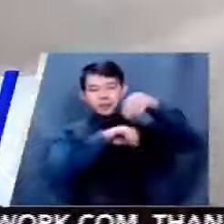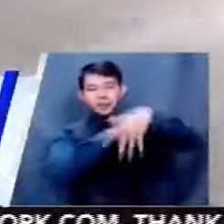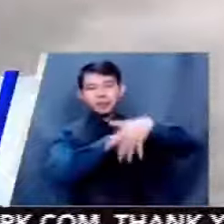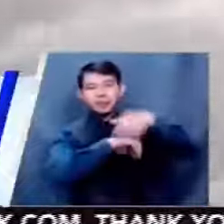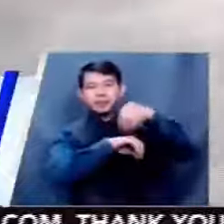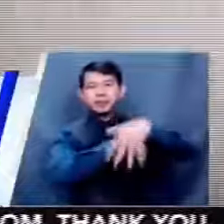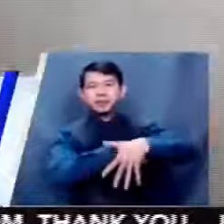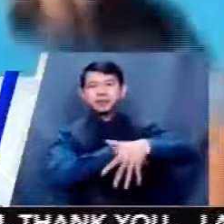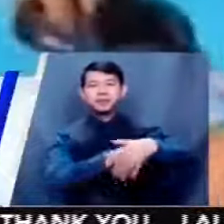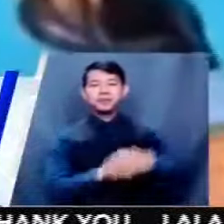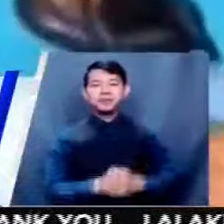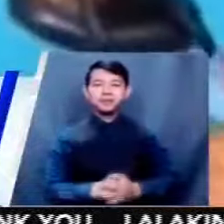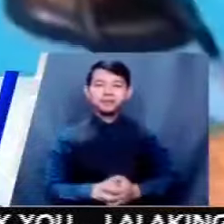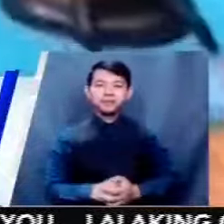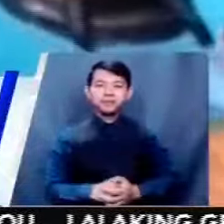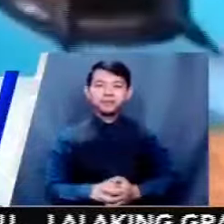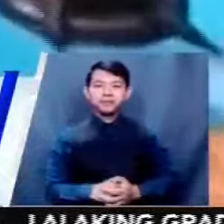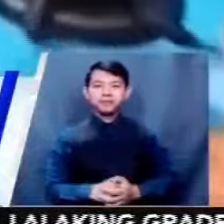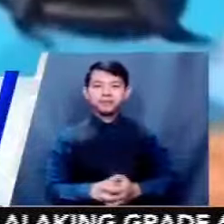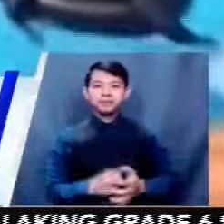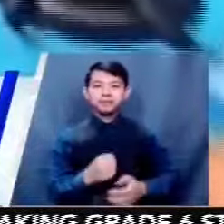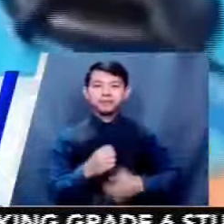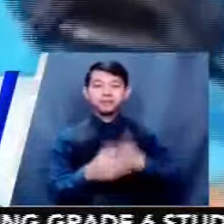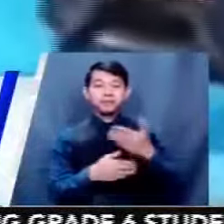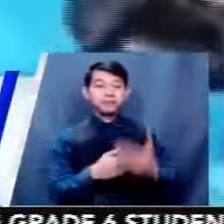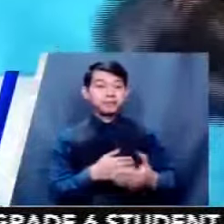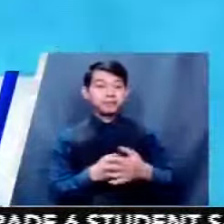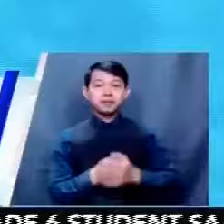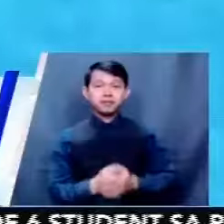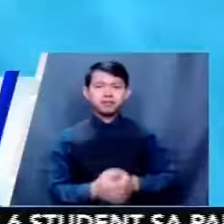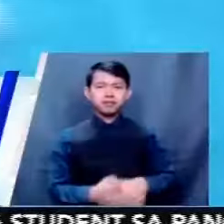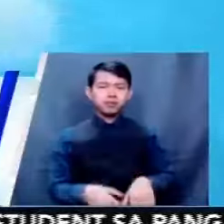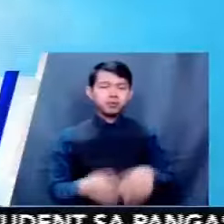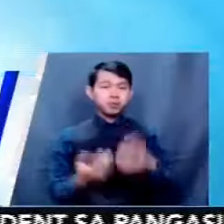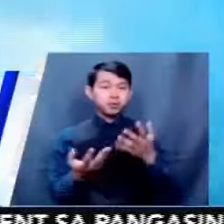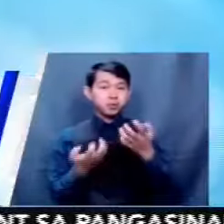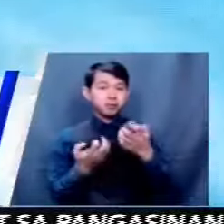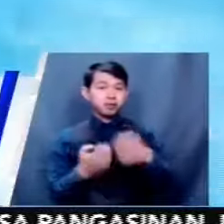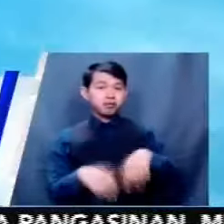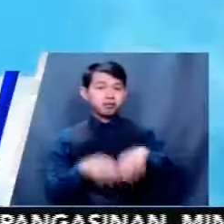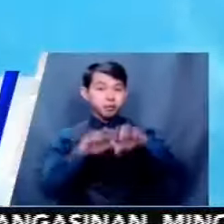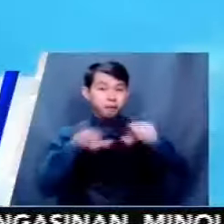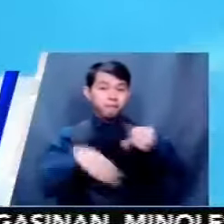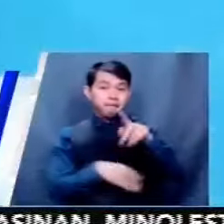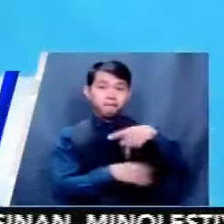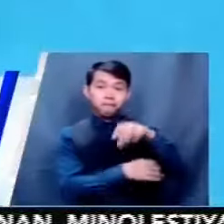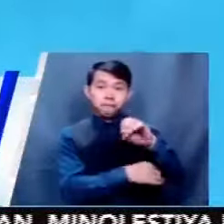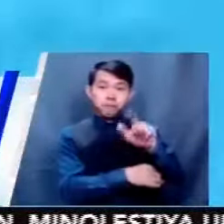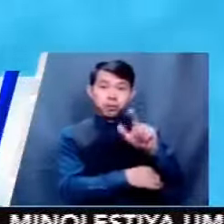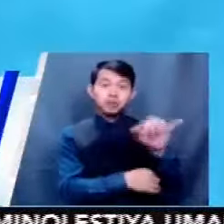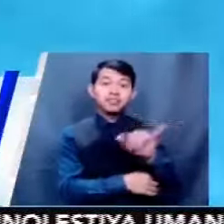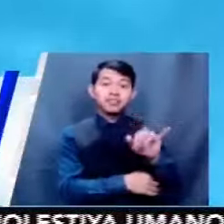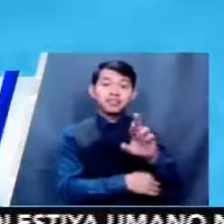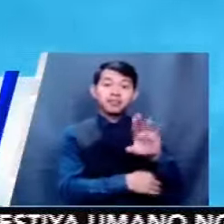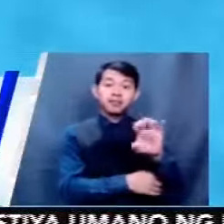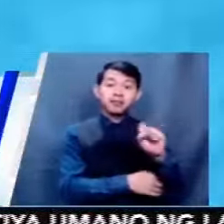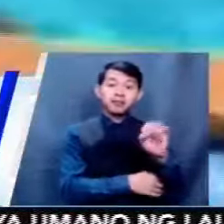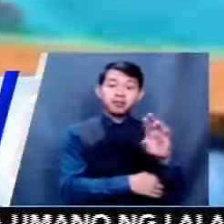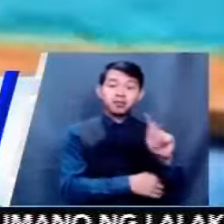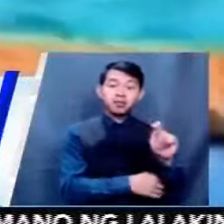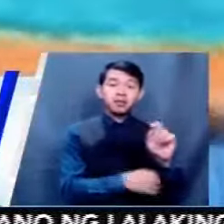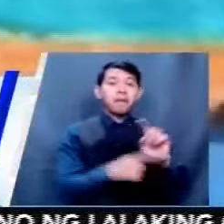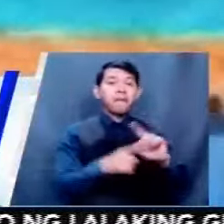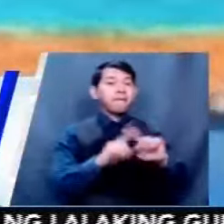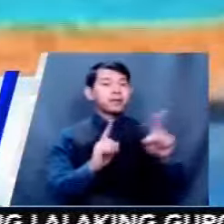tubig kung mismo na ang Typical Resort look na pool meron din sila nito pero ang tubig no chlorine